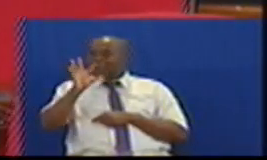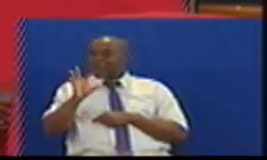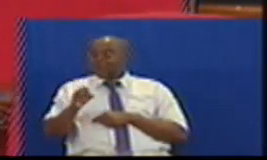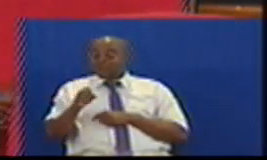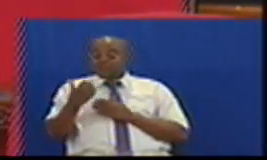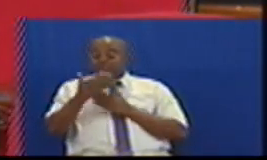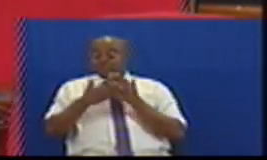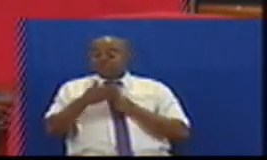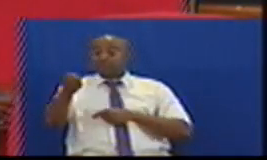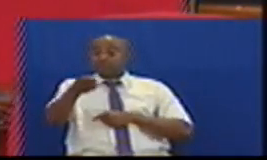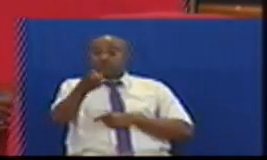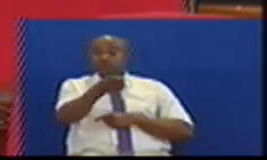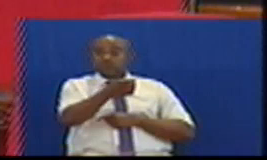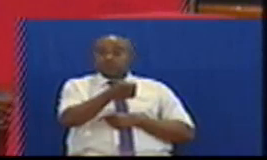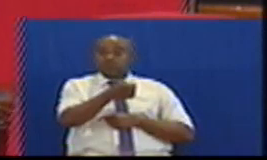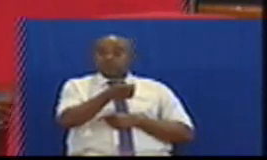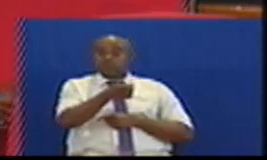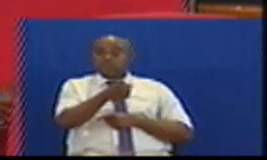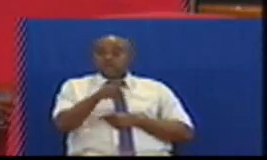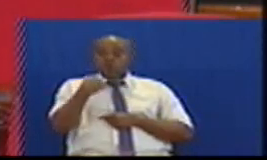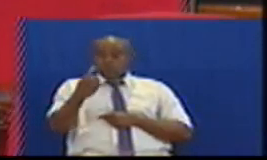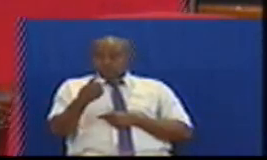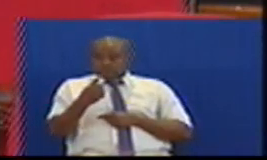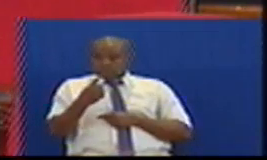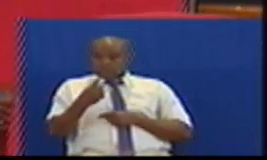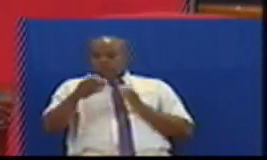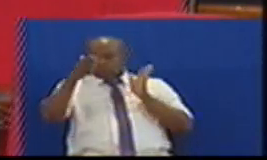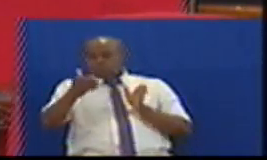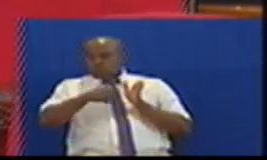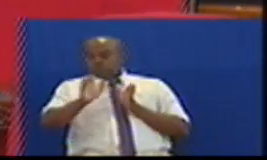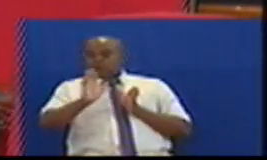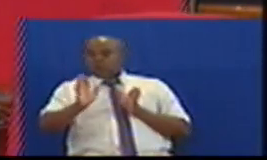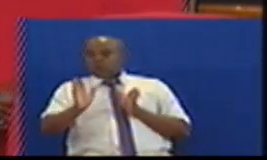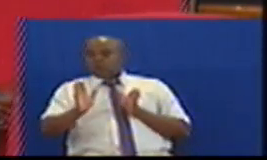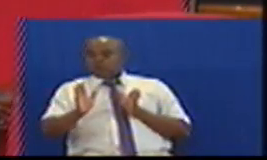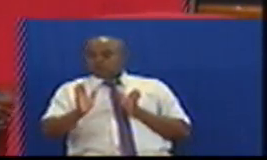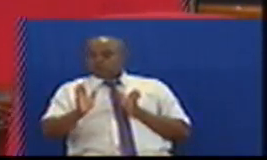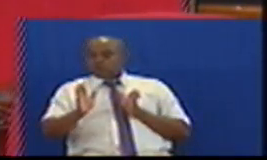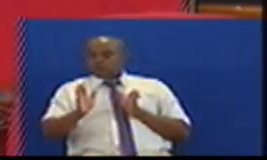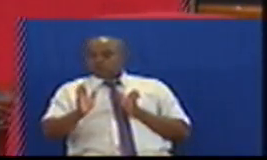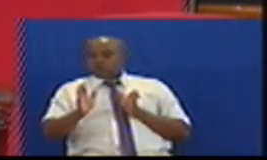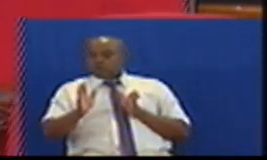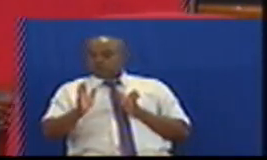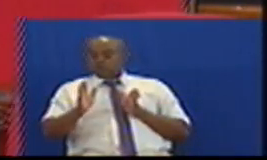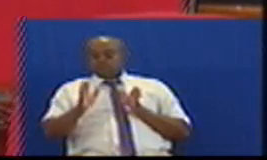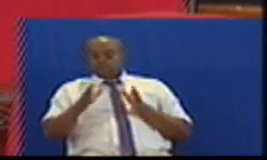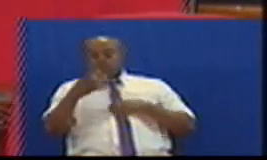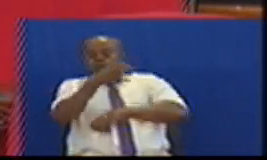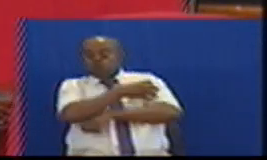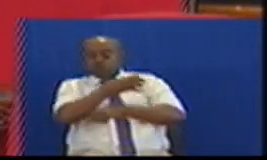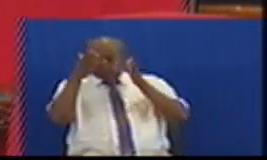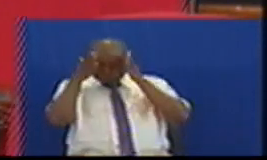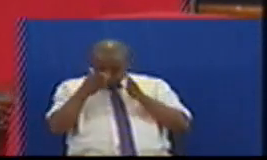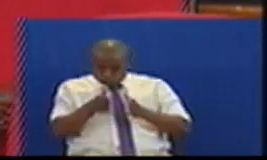zinadaiwa wanasema wanasitisha yasilipwe kwanza ili tujielekeze nguvu zetu kwenye utatuzi wa janga hili la